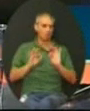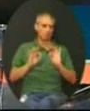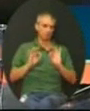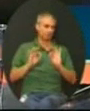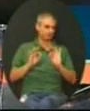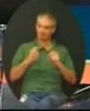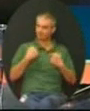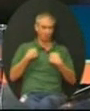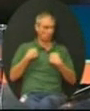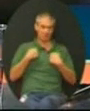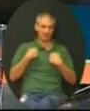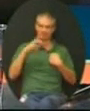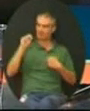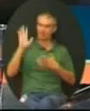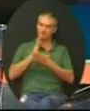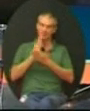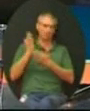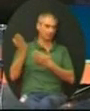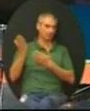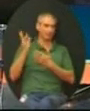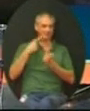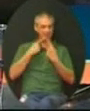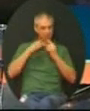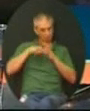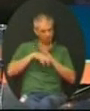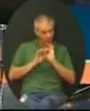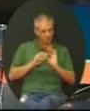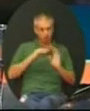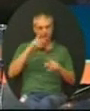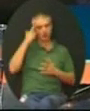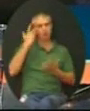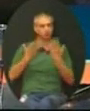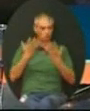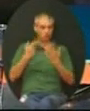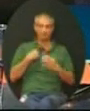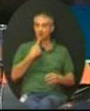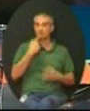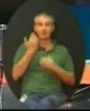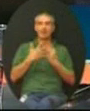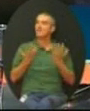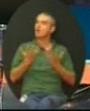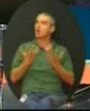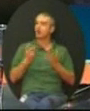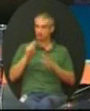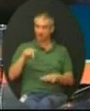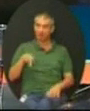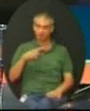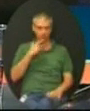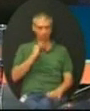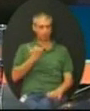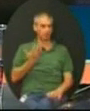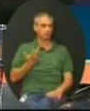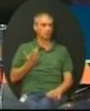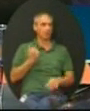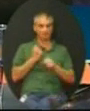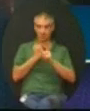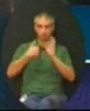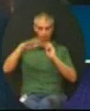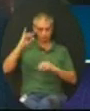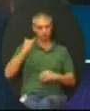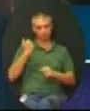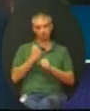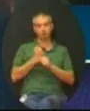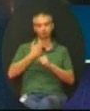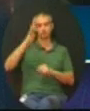סוד, זה לא אני ונחמן נחליט על זה. יהיה דיון מעמיק, יעלו כל השיקולים. ואני אומר לך, בסוף תהיה... איפה? בכנסת? כן, ואז בכנסת. ואז תעשה על זה הצבעה? ואז